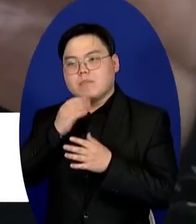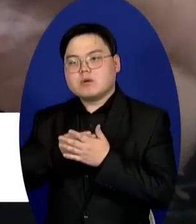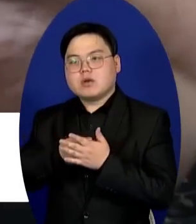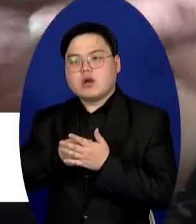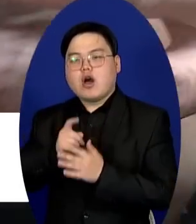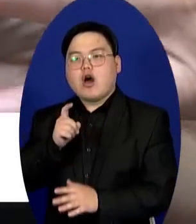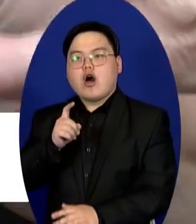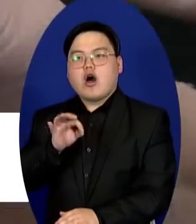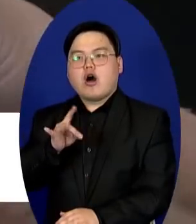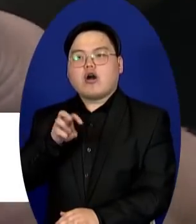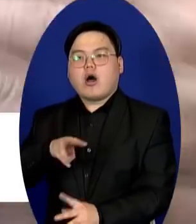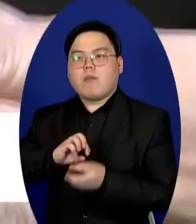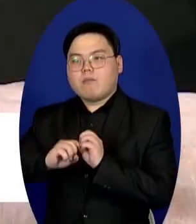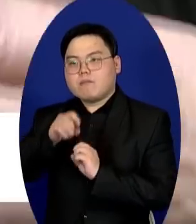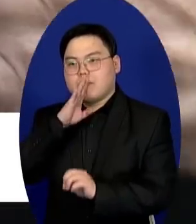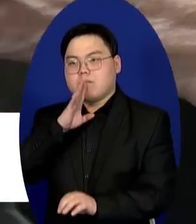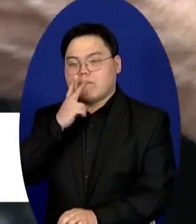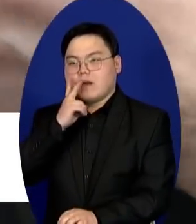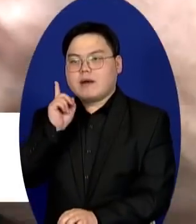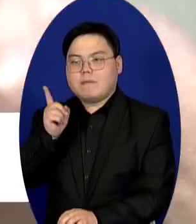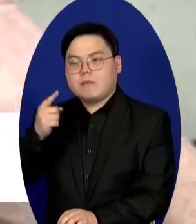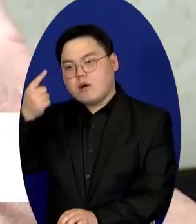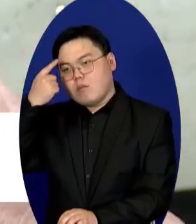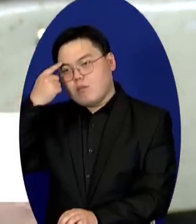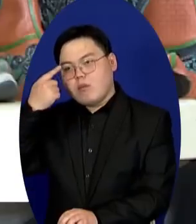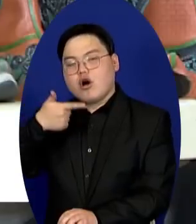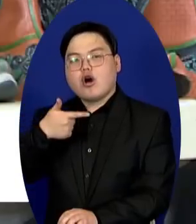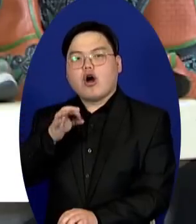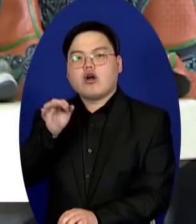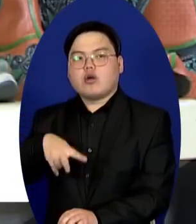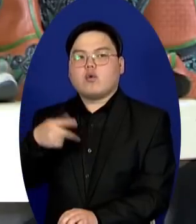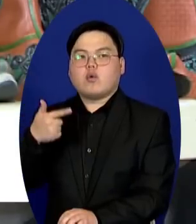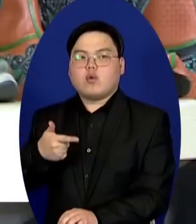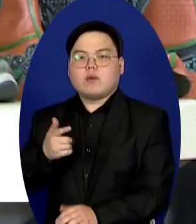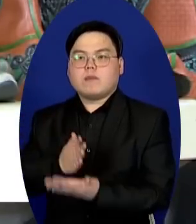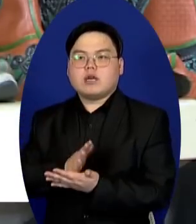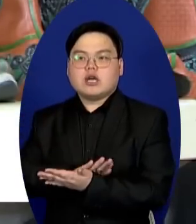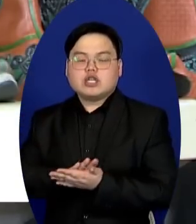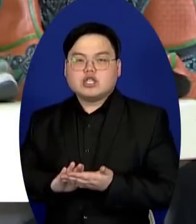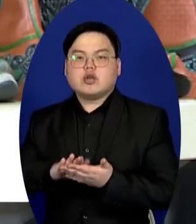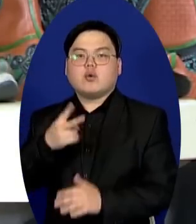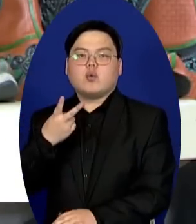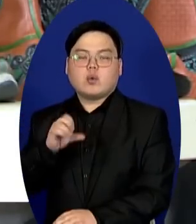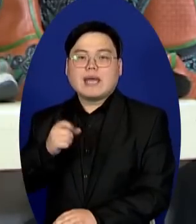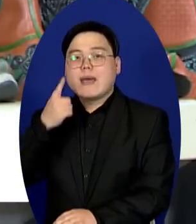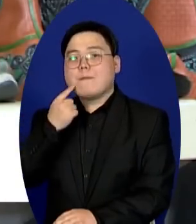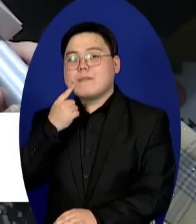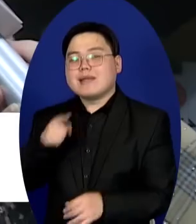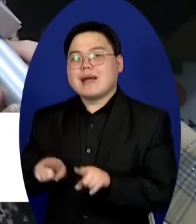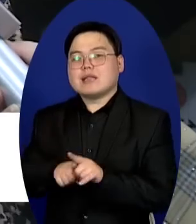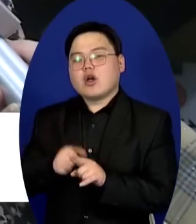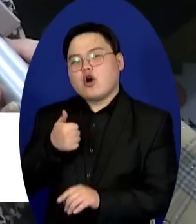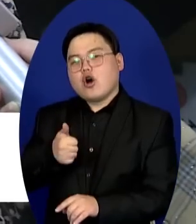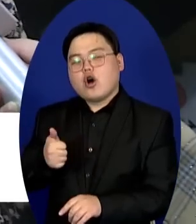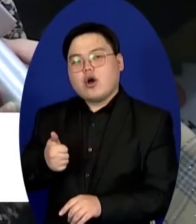өрчгөр хороом маягтай юм оруулъя тий энэ Монгол гоёлын хороом. Тэгээ бас орчин цаг руу бас эмгтээчүүдэд гой